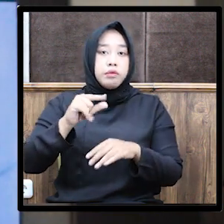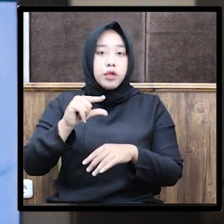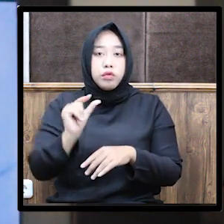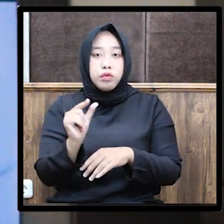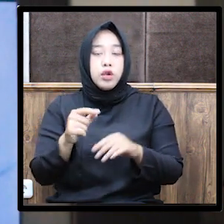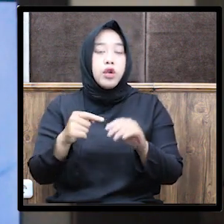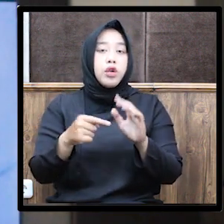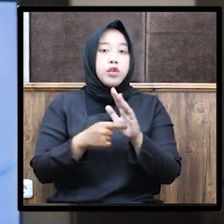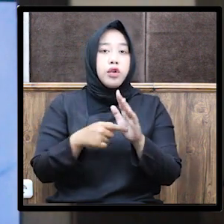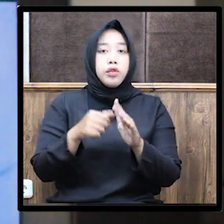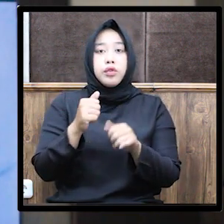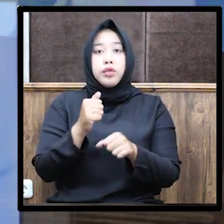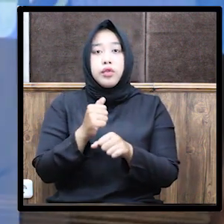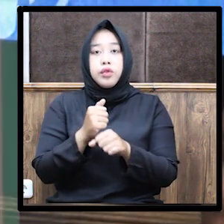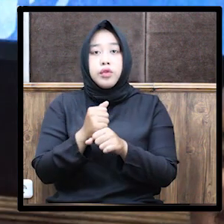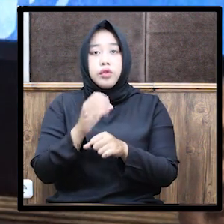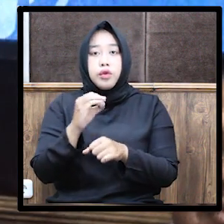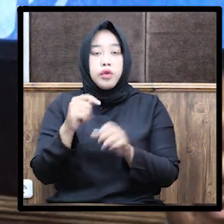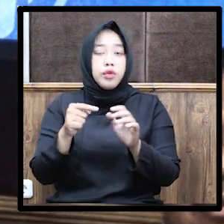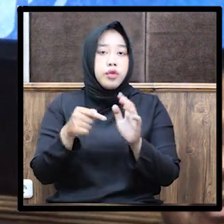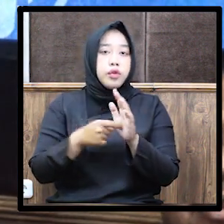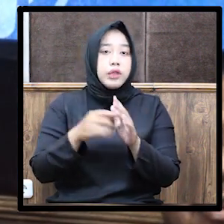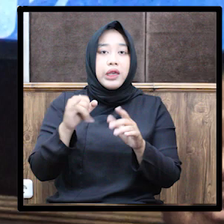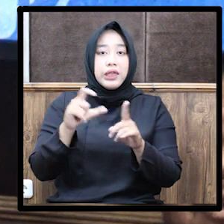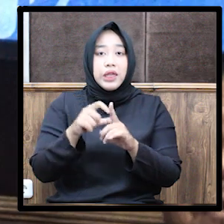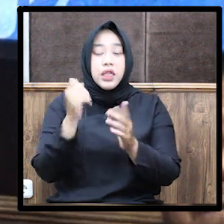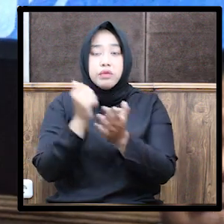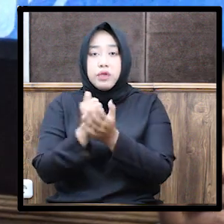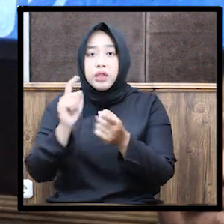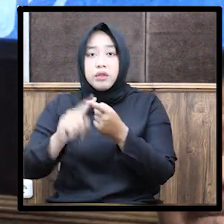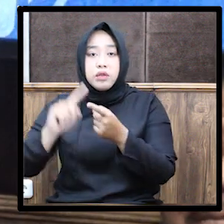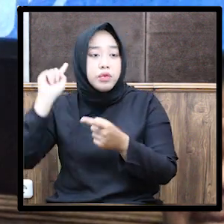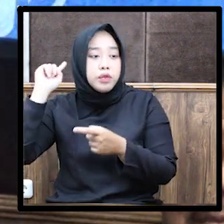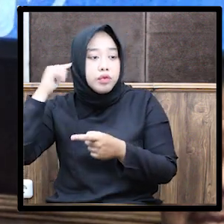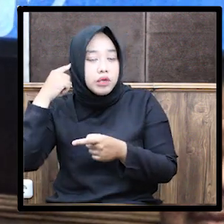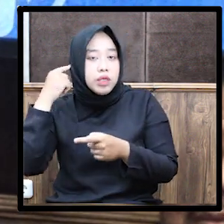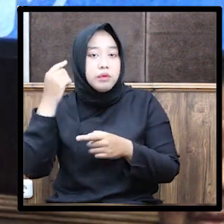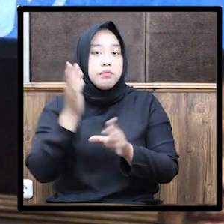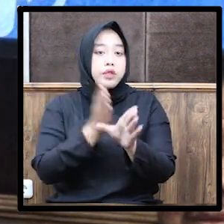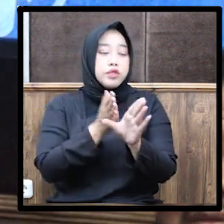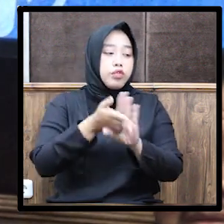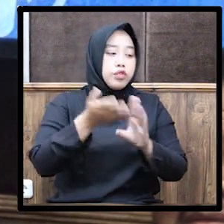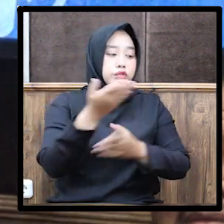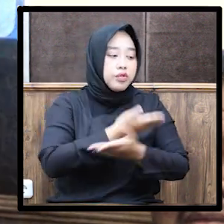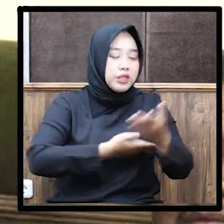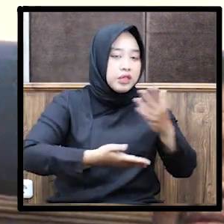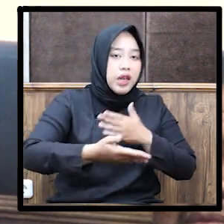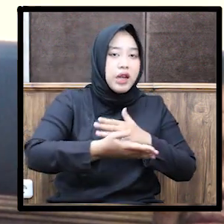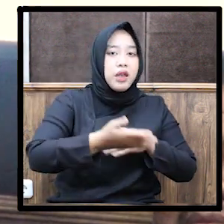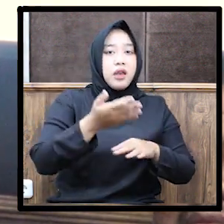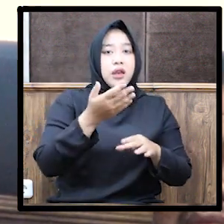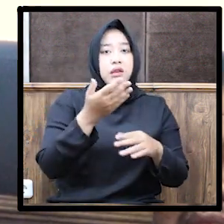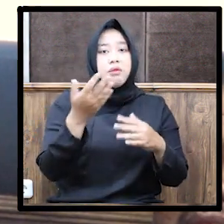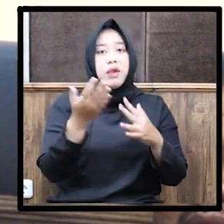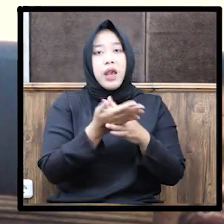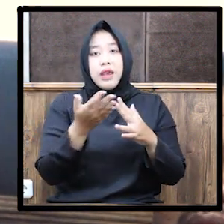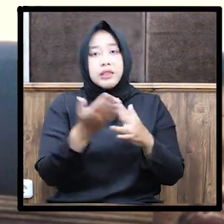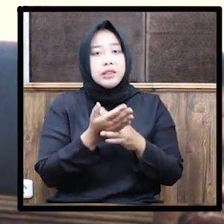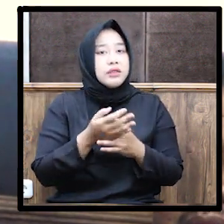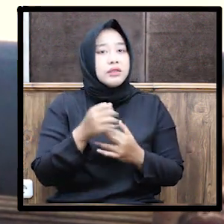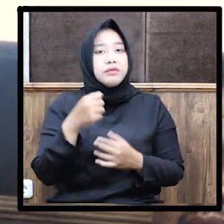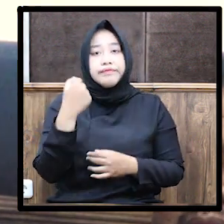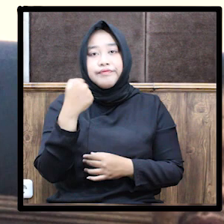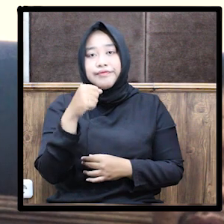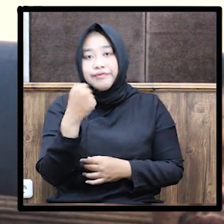infopemilu.kpu.go.id saja gitu ya. Teman-teman tuli, kemudian juga psikososial memang belum bisa mengakses karena